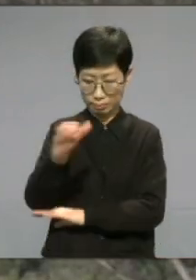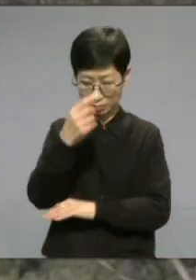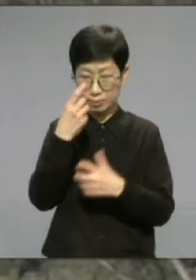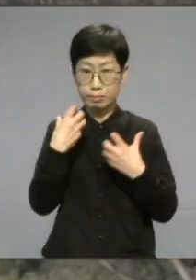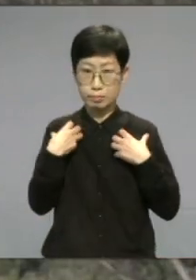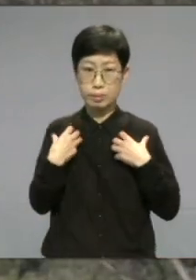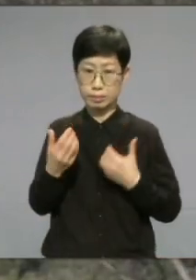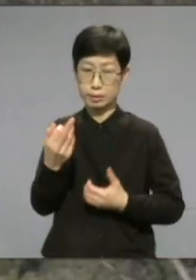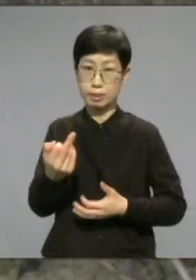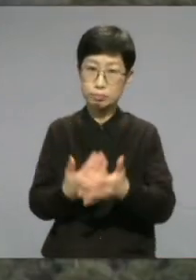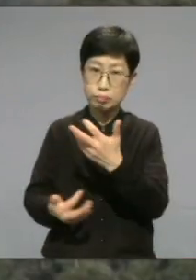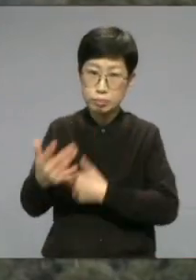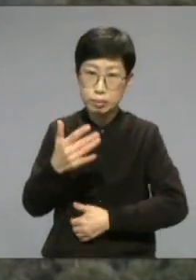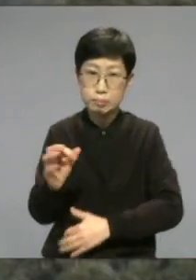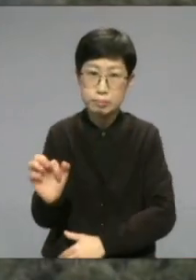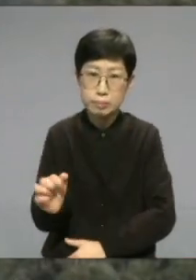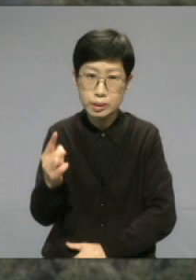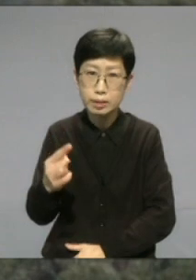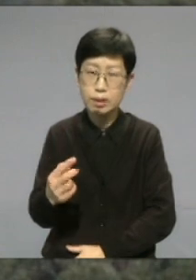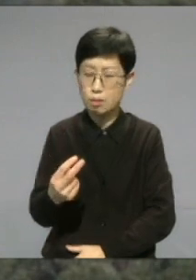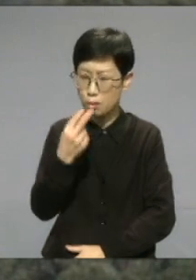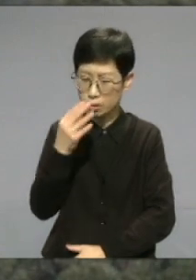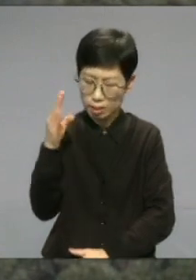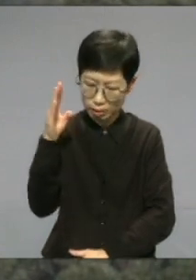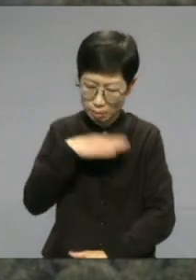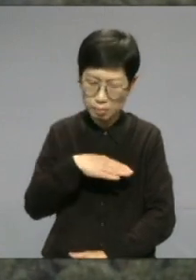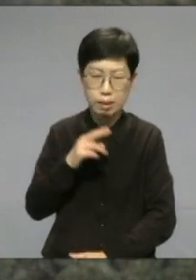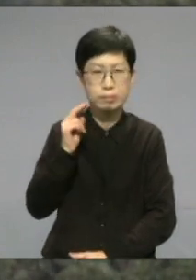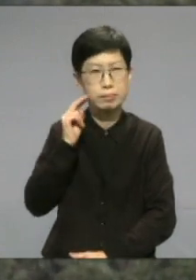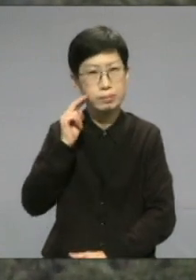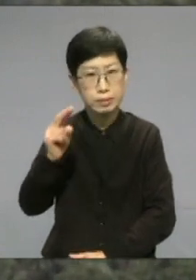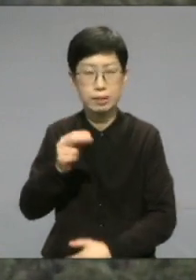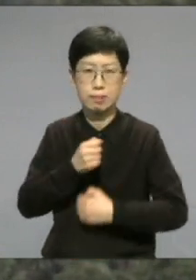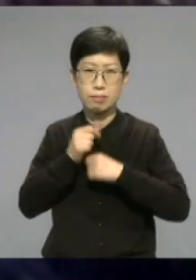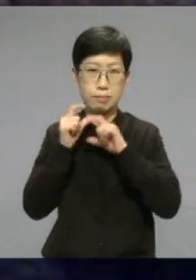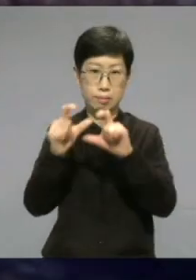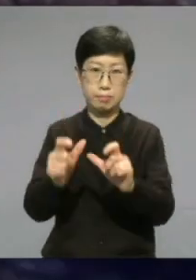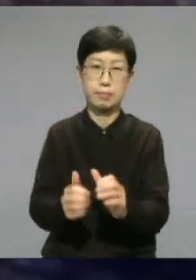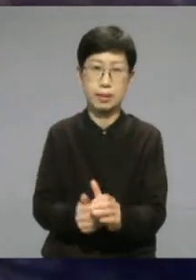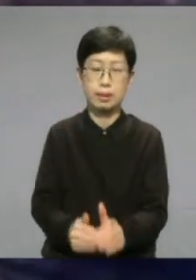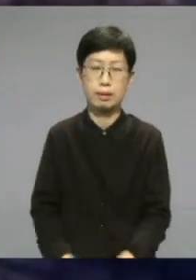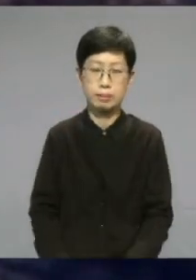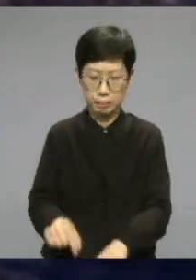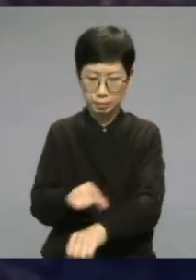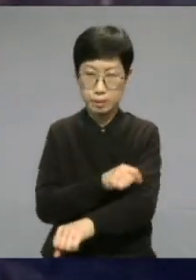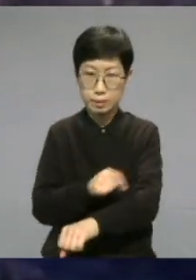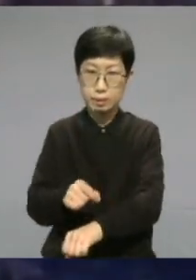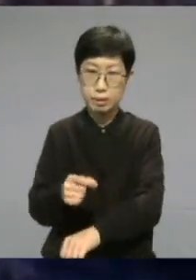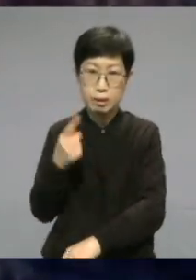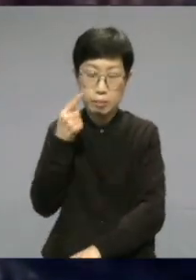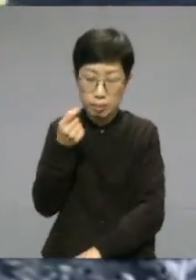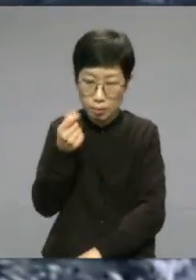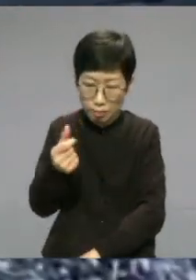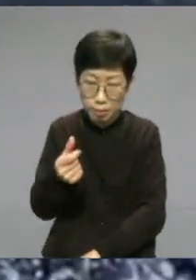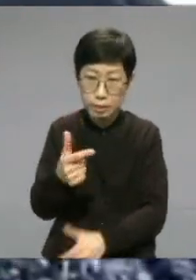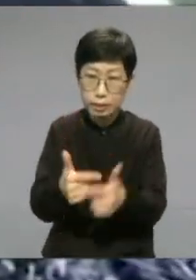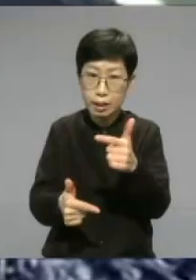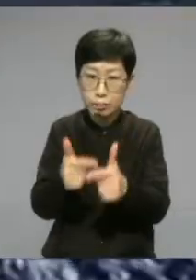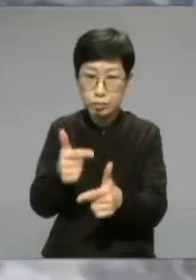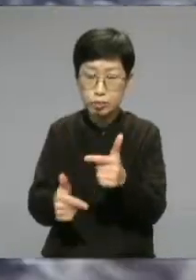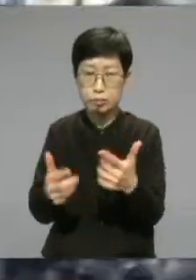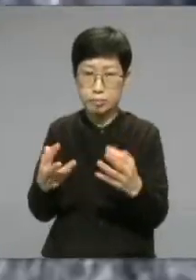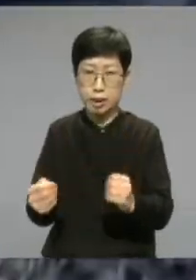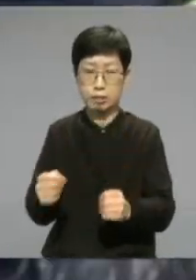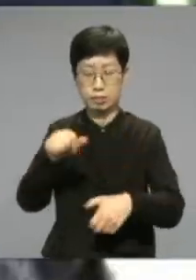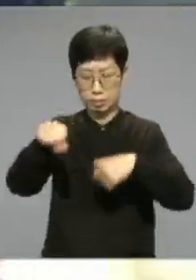당국은 산불로 도시의 대기질도 심각하게 나빠질 것이라고 경고했습니다. 특히 희귀종 나무가 우거지고 많은